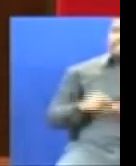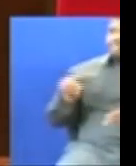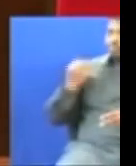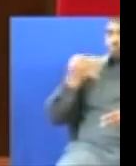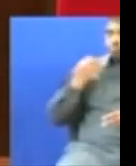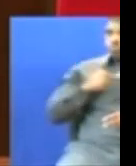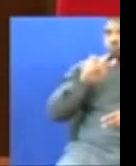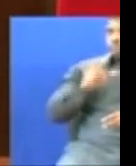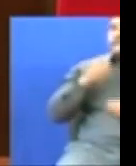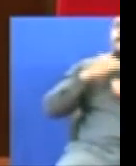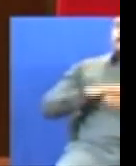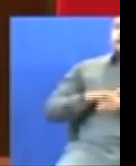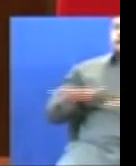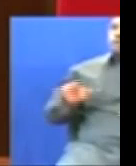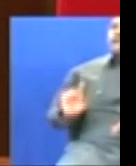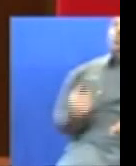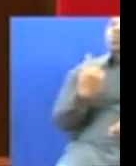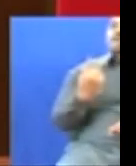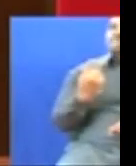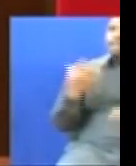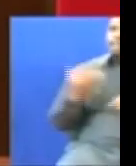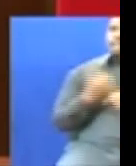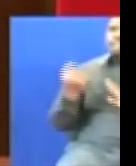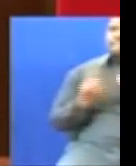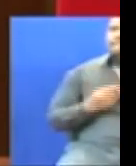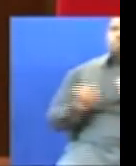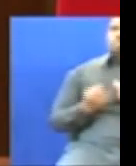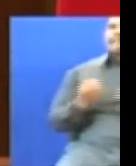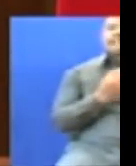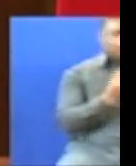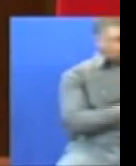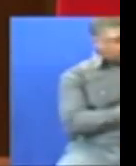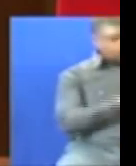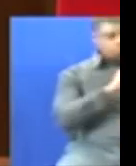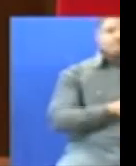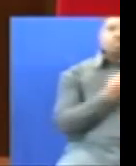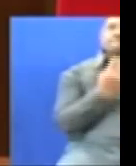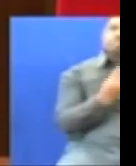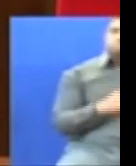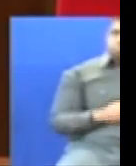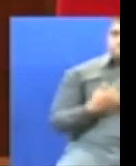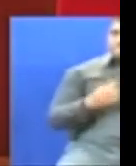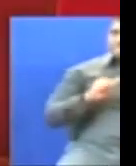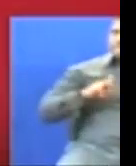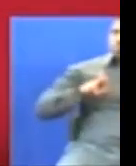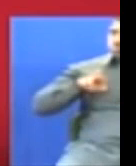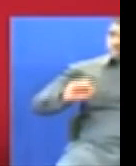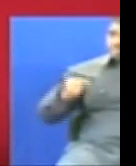kwanza Tanzania alipatikana tarehe 18 mwezi wa 3. TARURA ilifanya